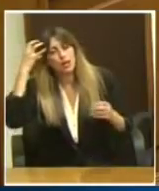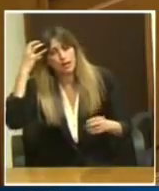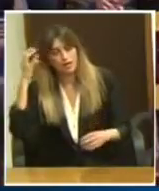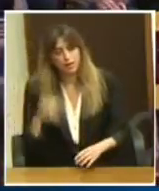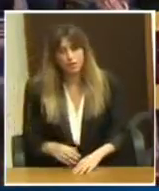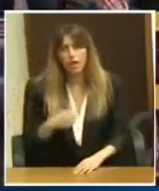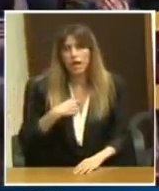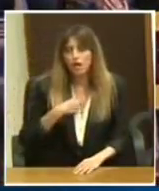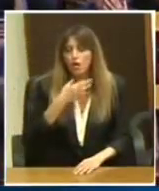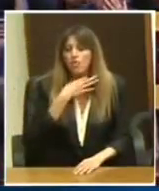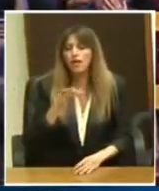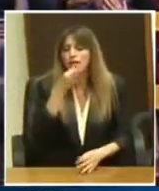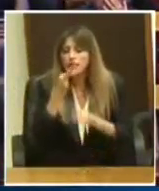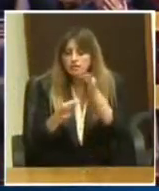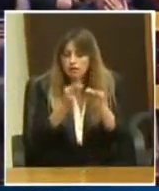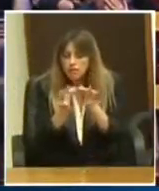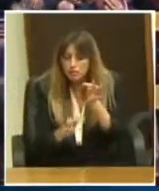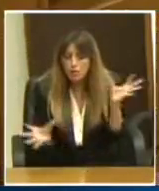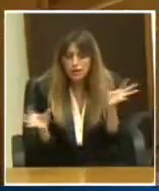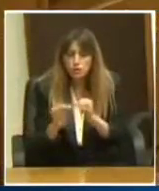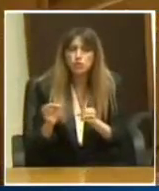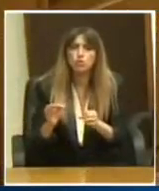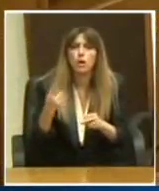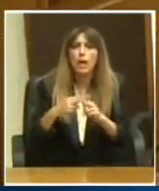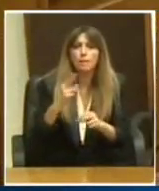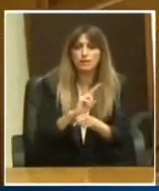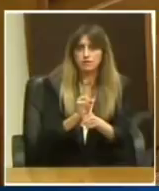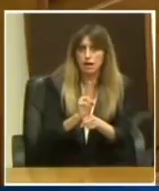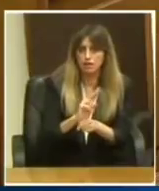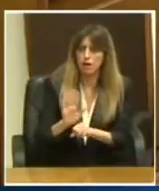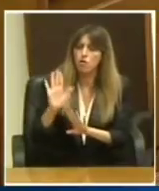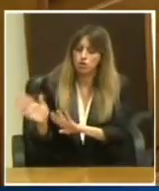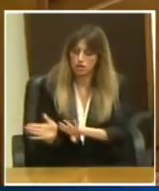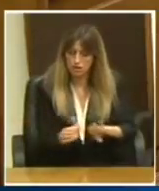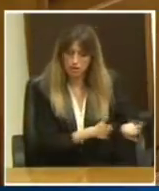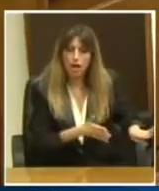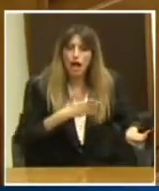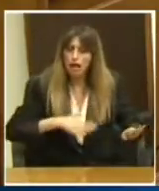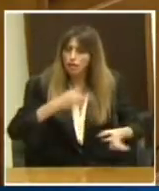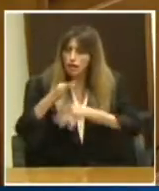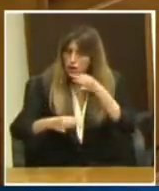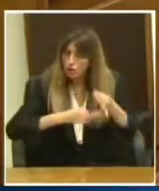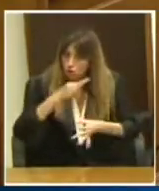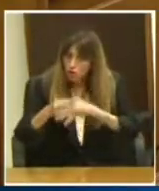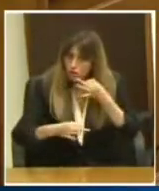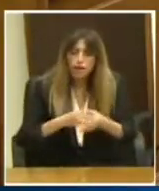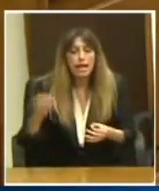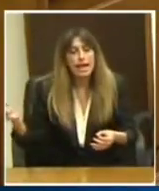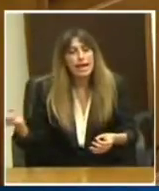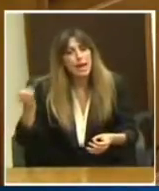αναφερθώ όμως σε γεγονότα τα οποία δεν είναι έντονα στη μνήμη των παλιότερων και φυσικά οι νεότεροι